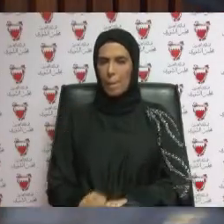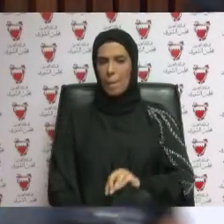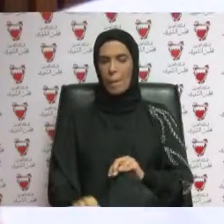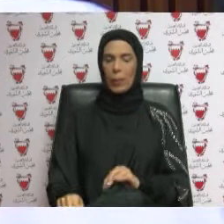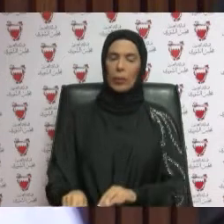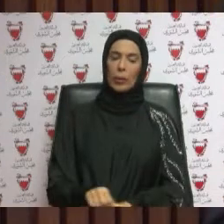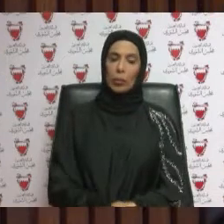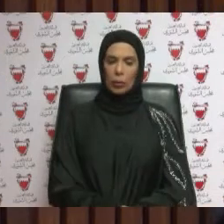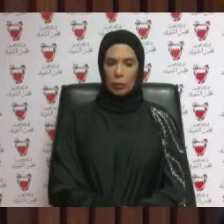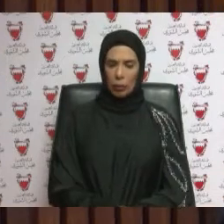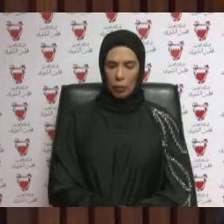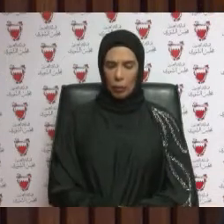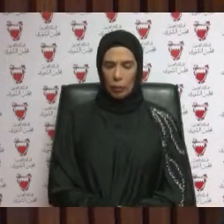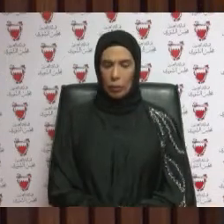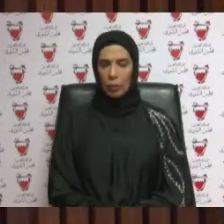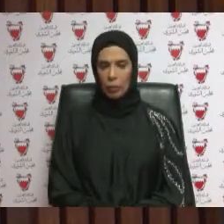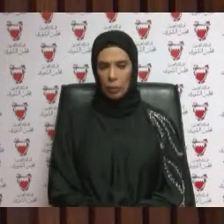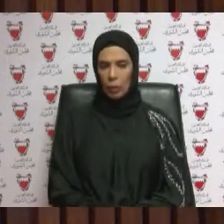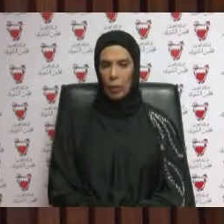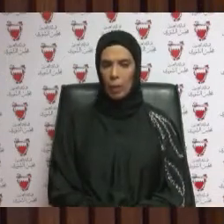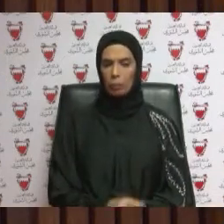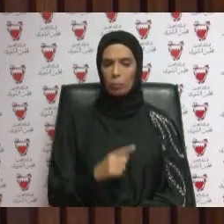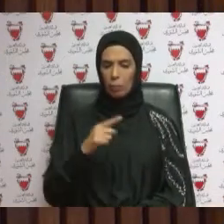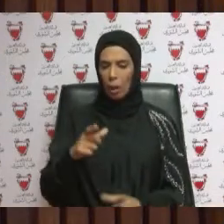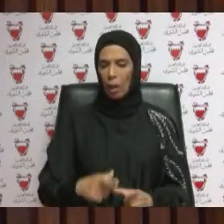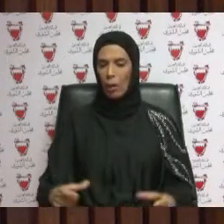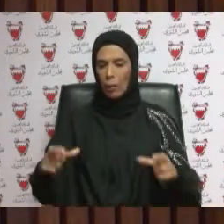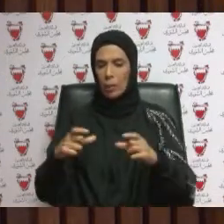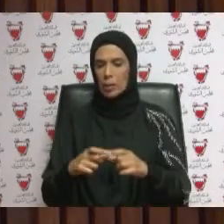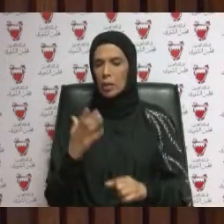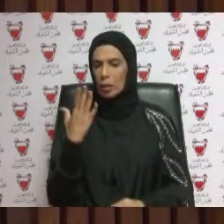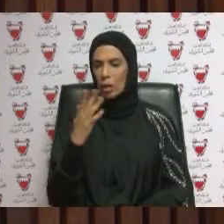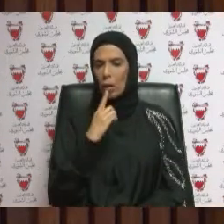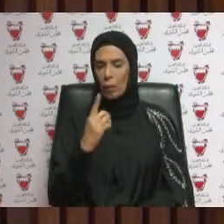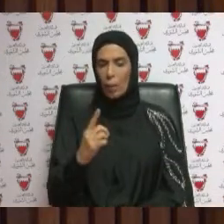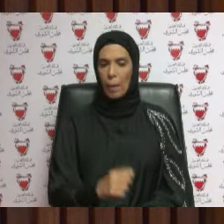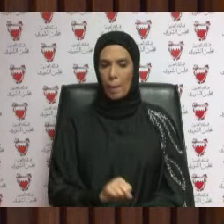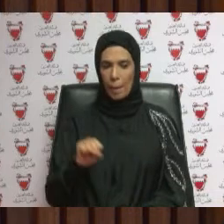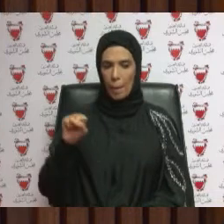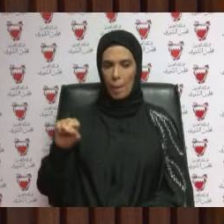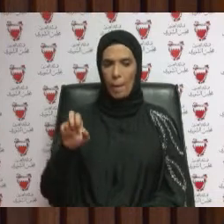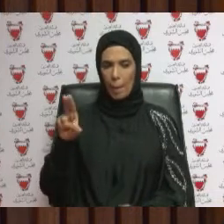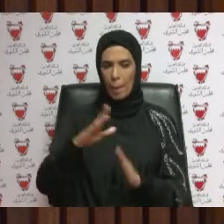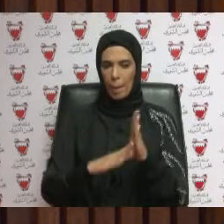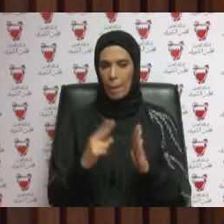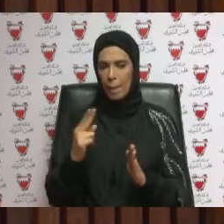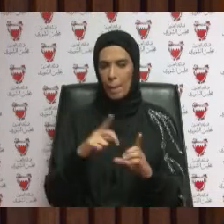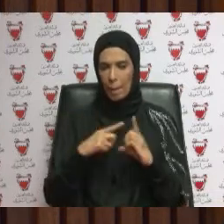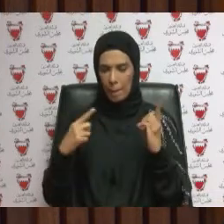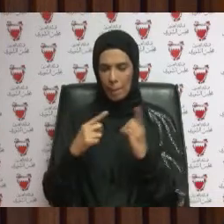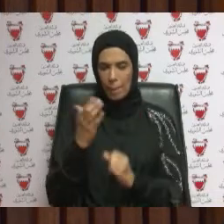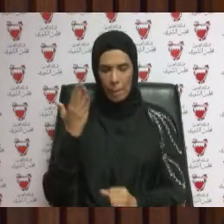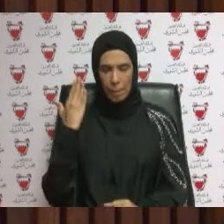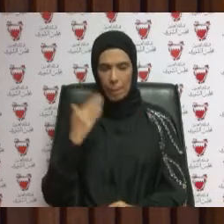لسنة 1440 للهجرة بدور الانعقاد الأول من الفصل التشريعي الخامس بخصوص تقريري اللجنة